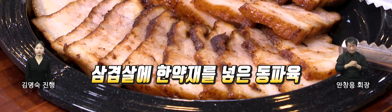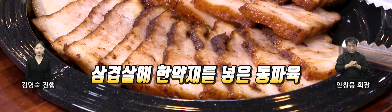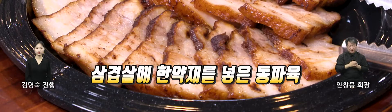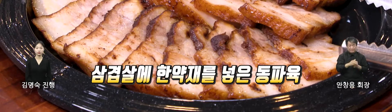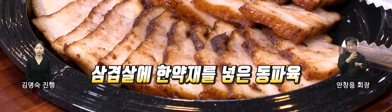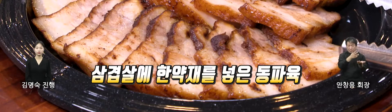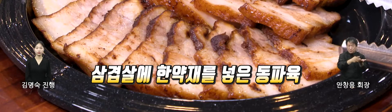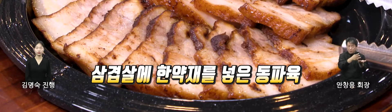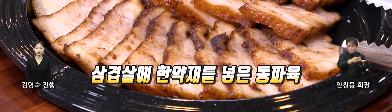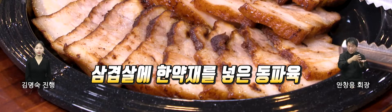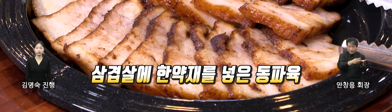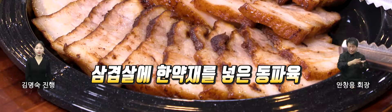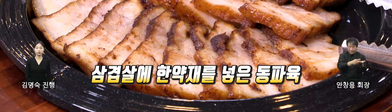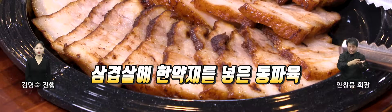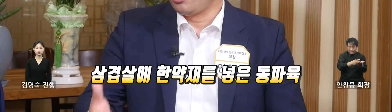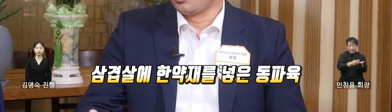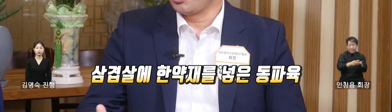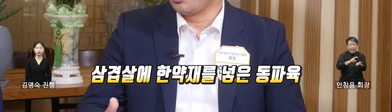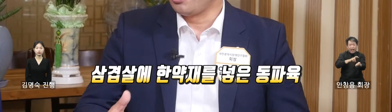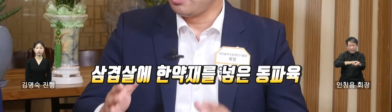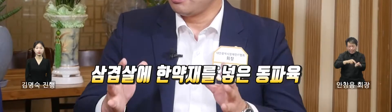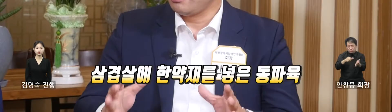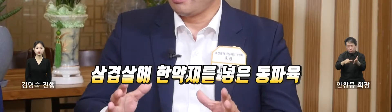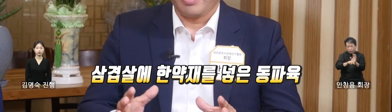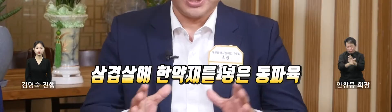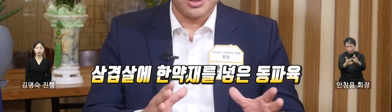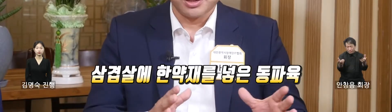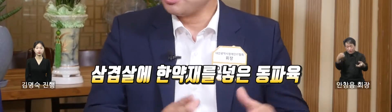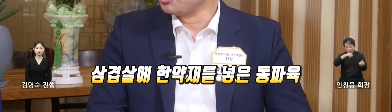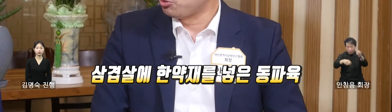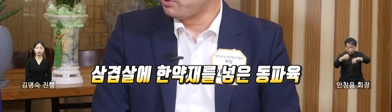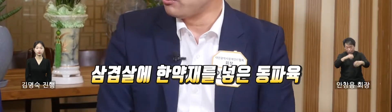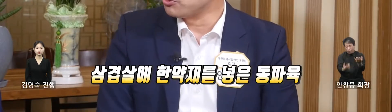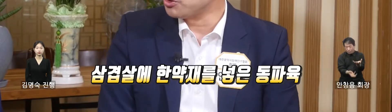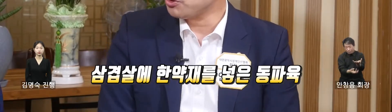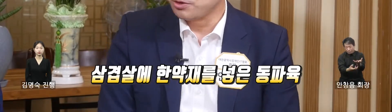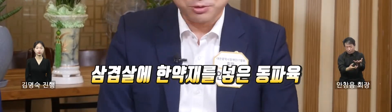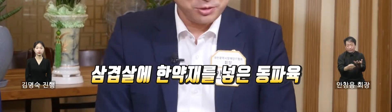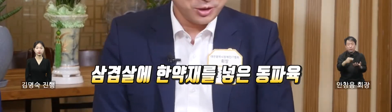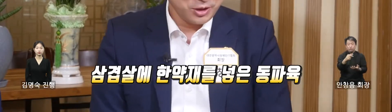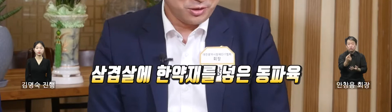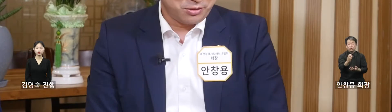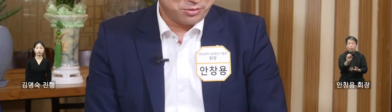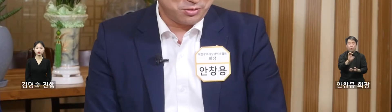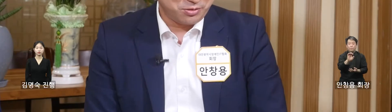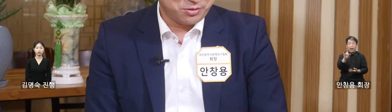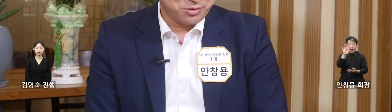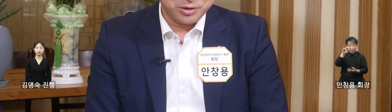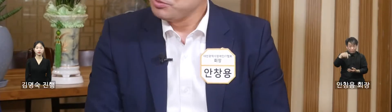삼겹살에 한약재를 넣어서 만든 그 동파육 있죠?